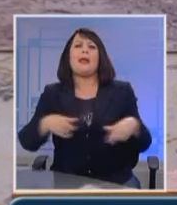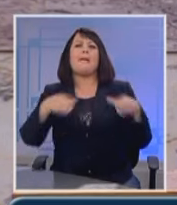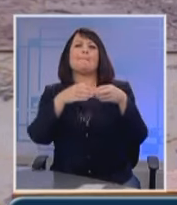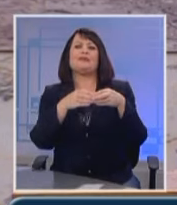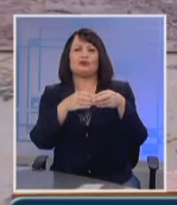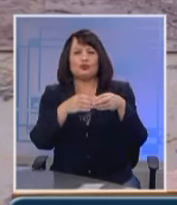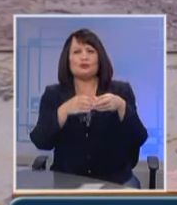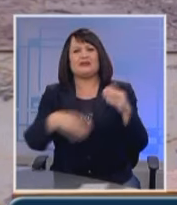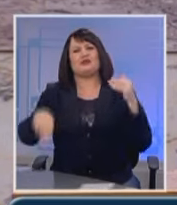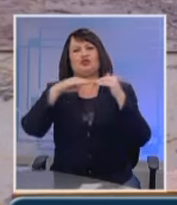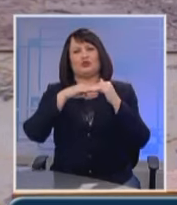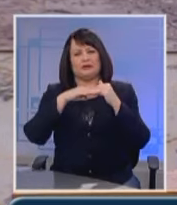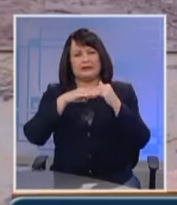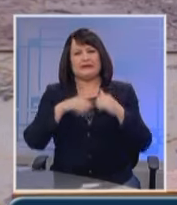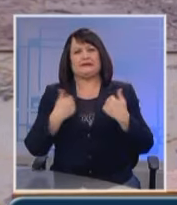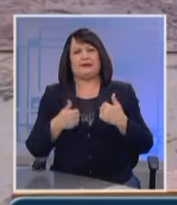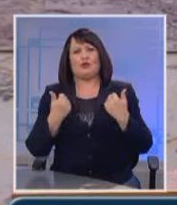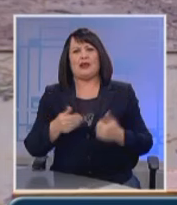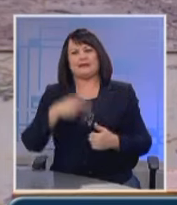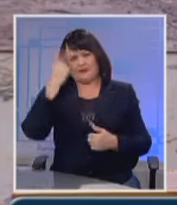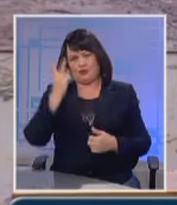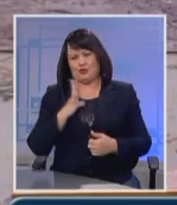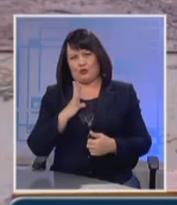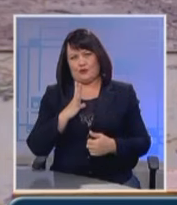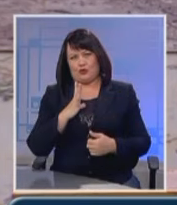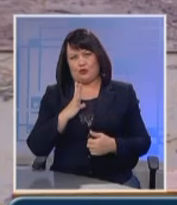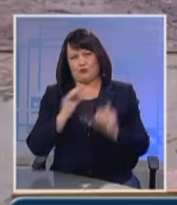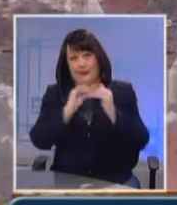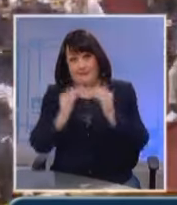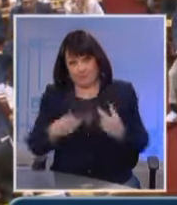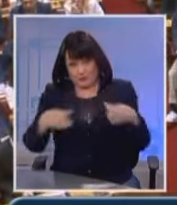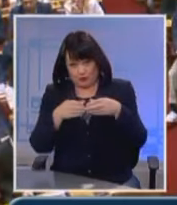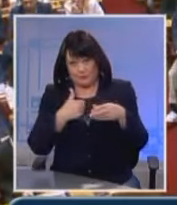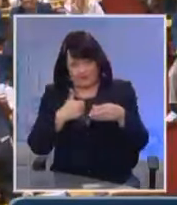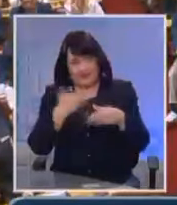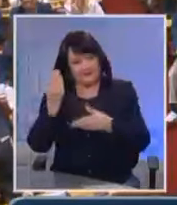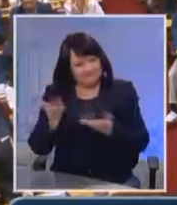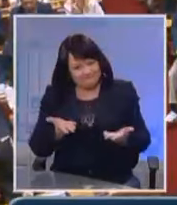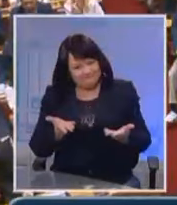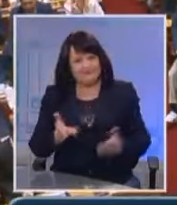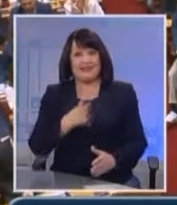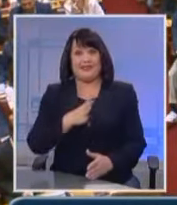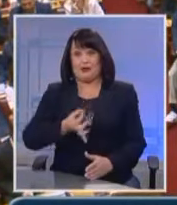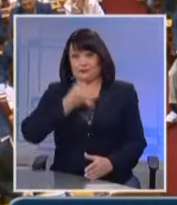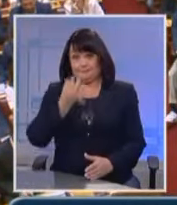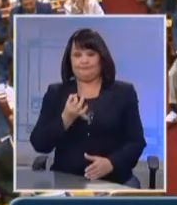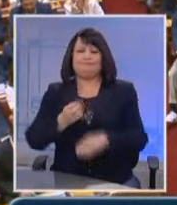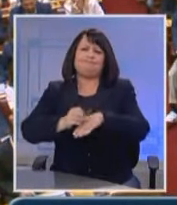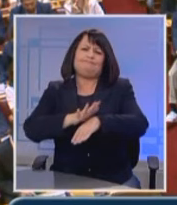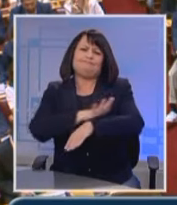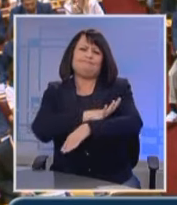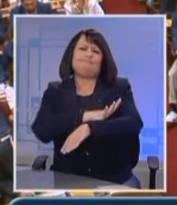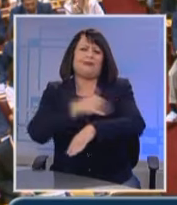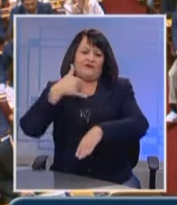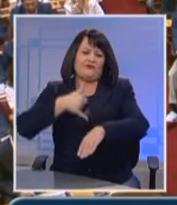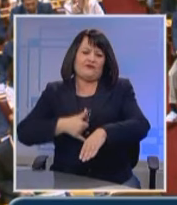Επιτροπής Ισότητας, Νεολαίας και Δικαιωμάτων του Ανθρώπου. Θέλω να εκφράσω την βαθιά μου συγκίνηση για